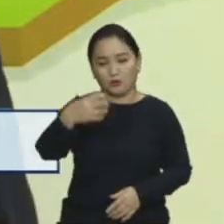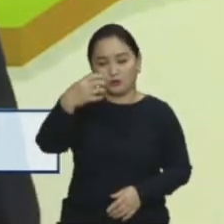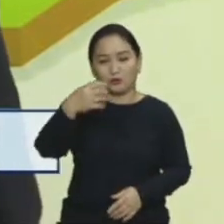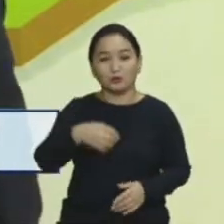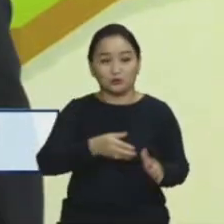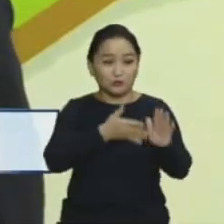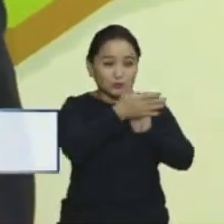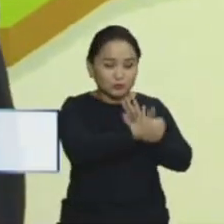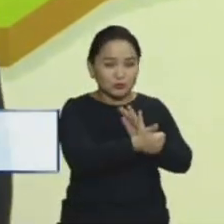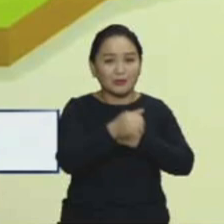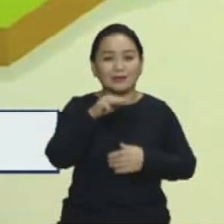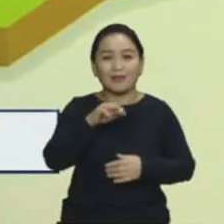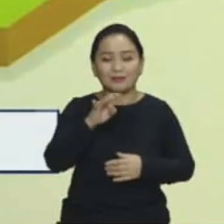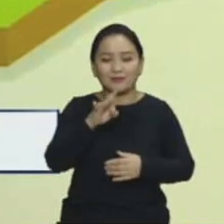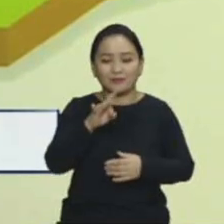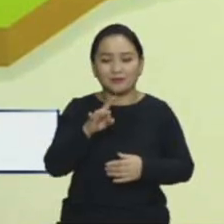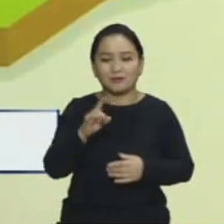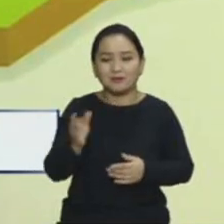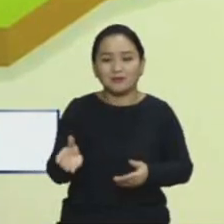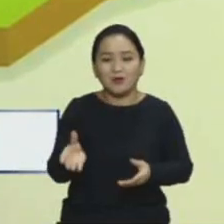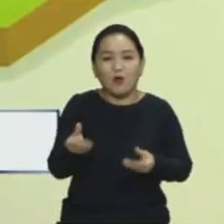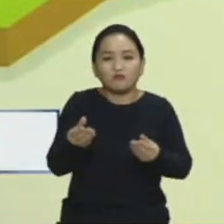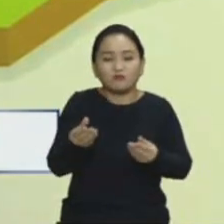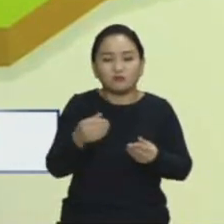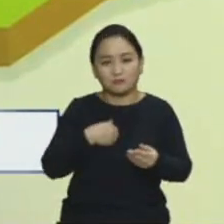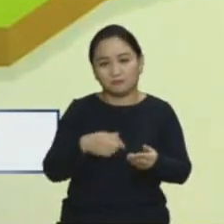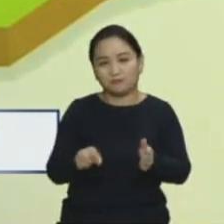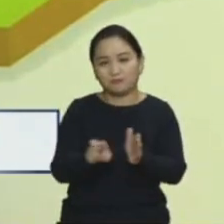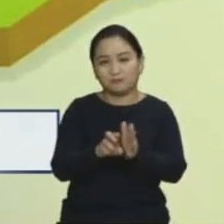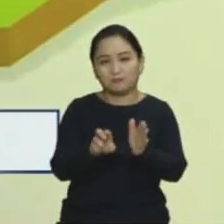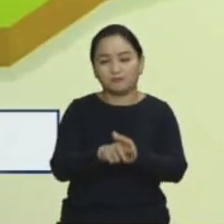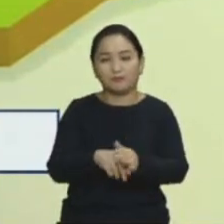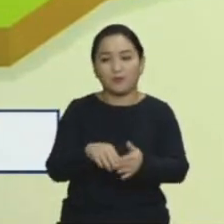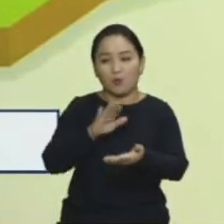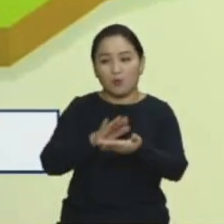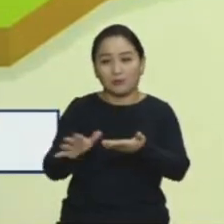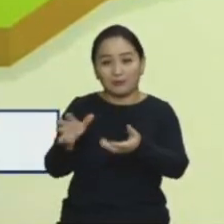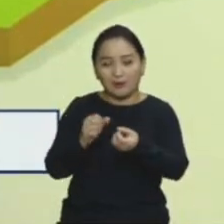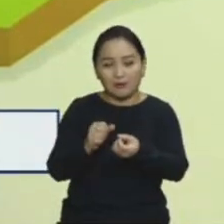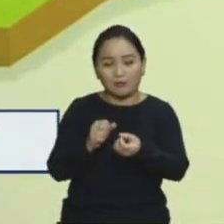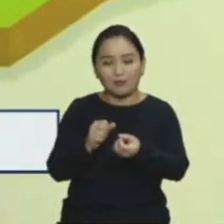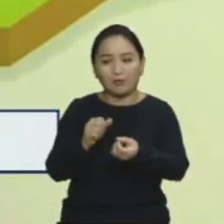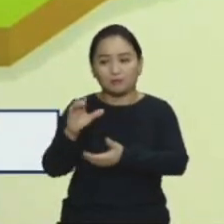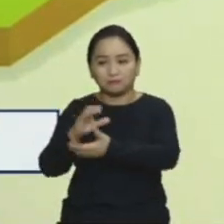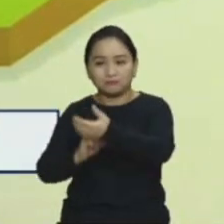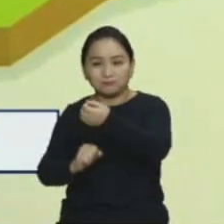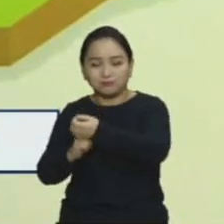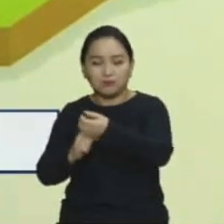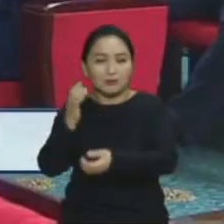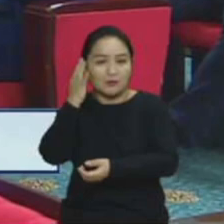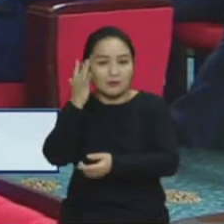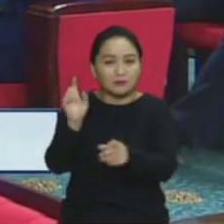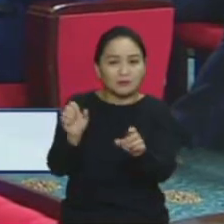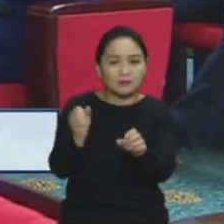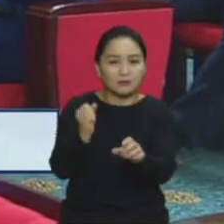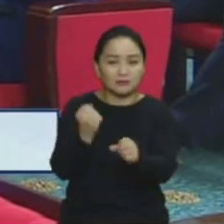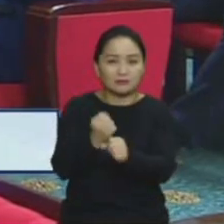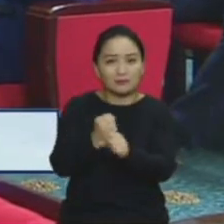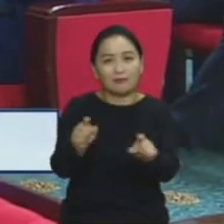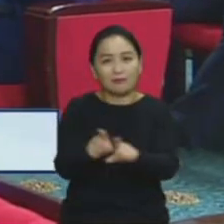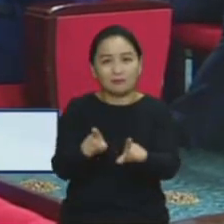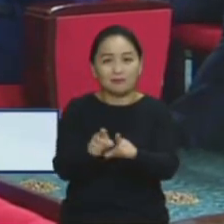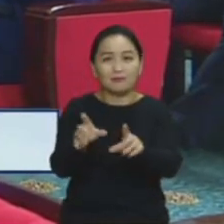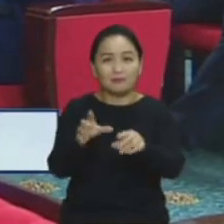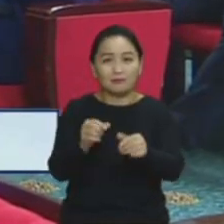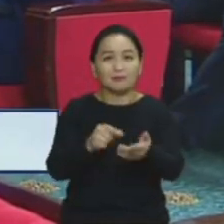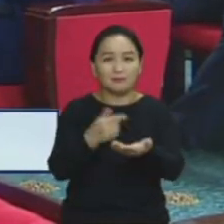хөнгөлтүүдийг бас үзүүлэх ёстой. Дээрээс нь худалдаа авалт олон одоо хөрөнгө оруулалтын бусад арга хэмжээнүүдийг бол дагалдуулан авах ёстой гэж хэлмээр байна. Засгийн газраас ирэх оны